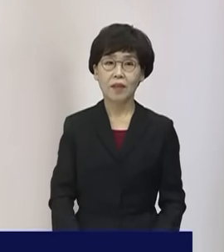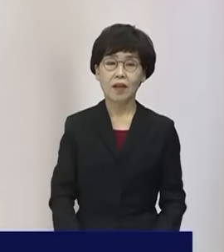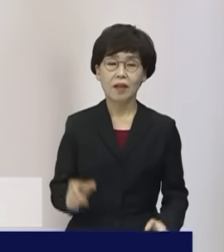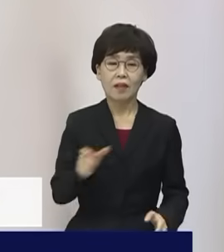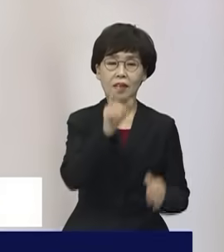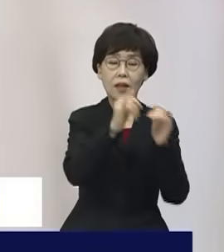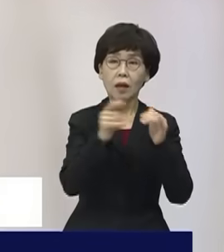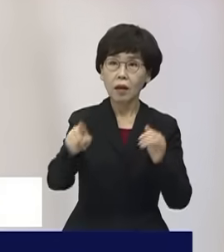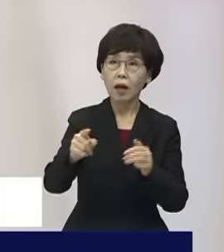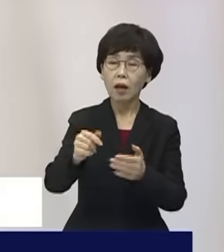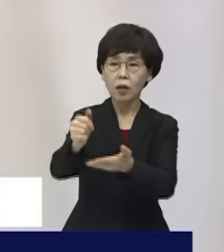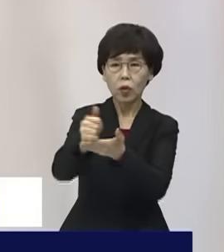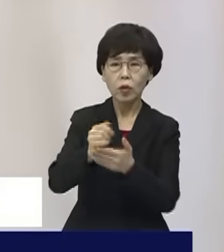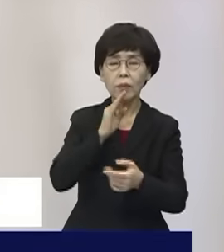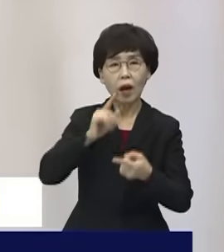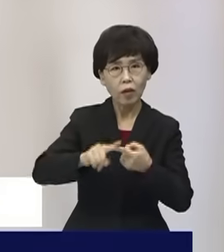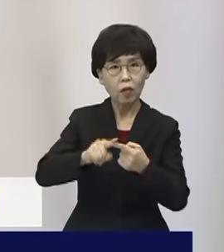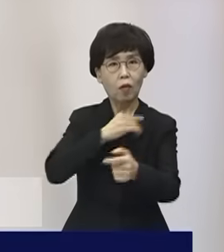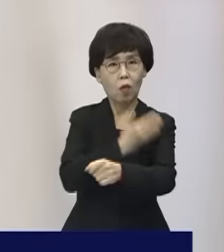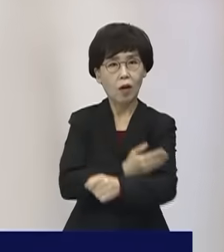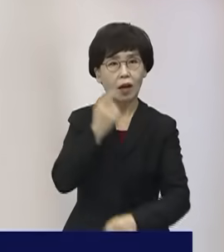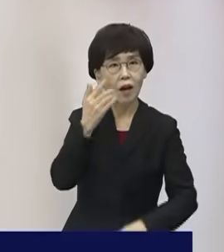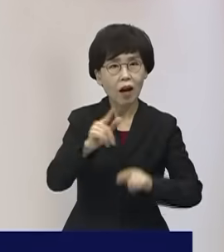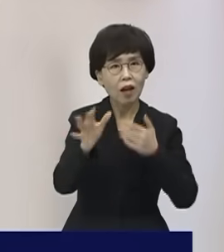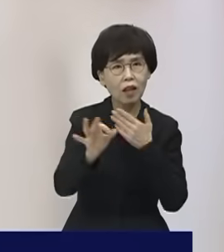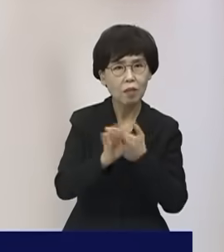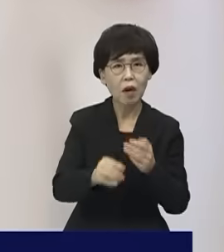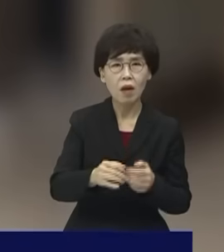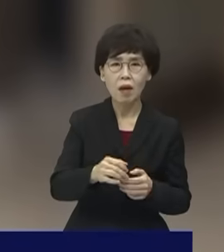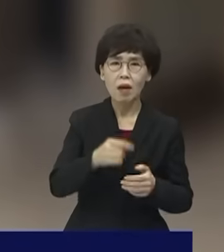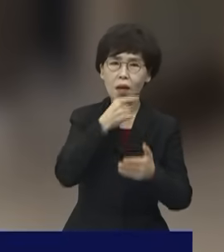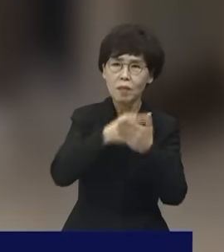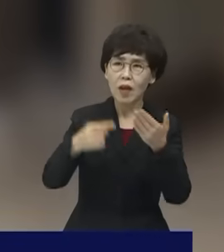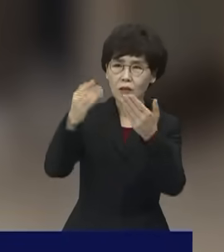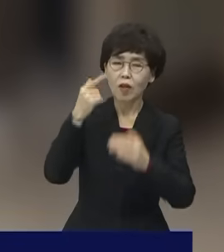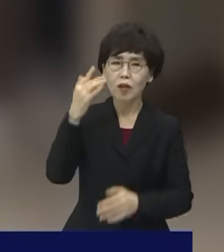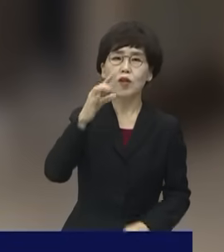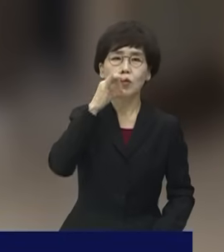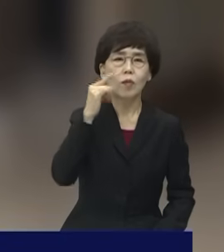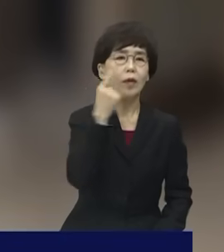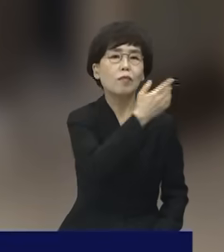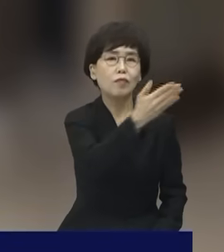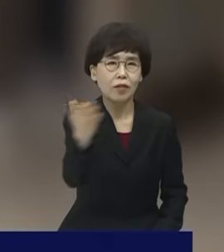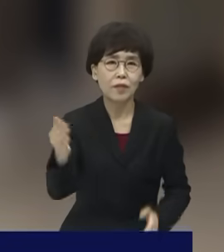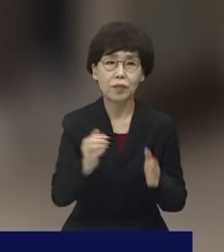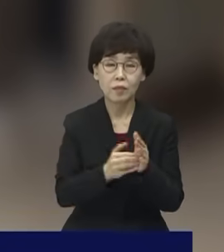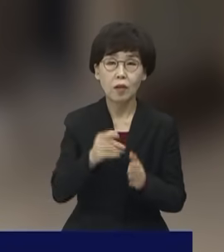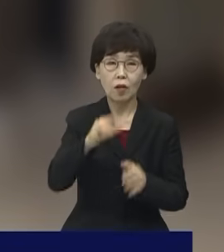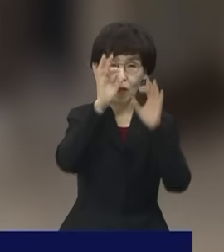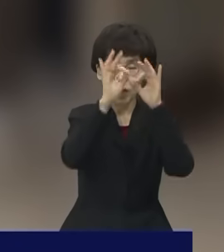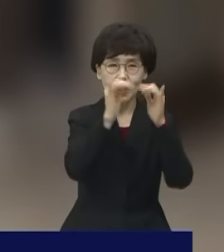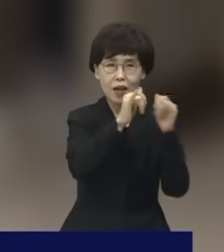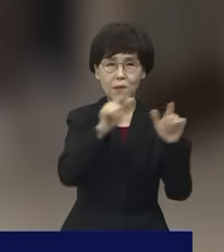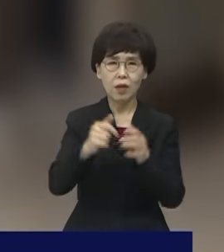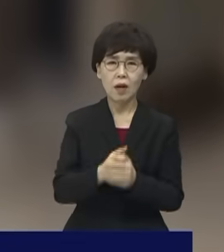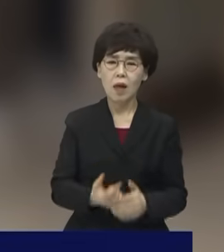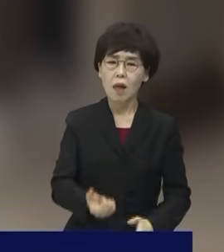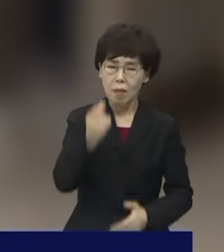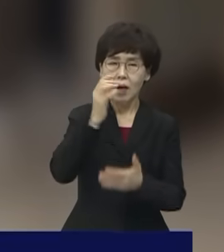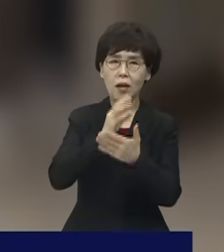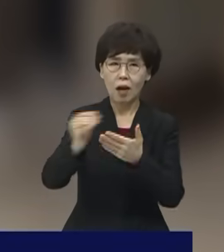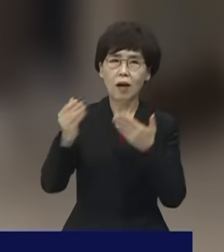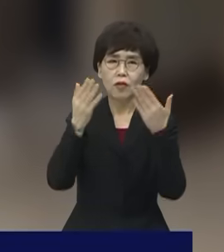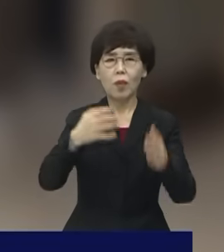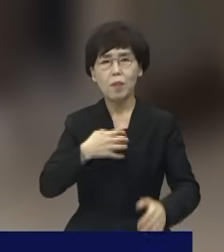이게 손님의 당연한 권리인 건지 아니면 민폐인 건지 궁금하다며 의견을 물었습니다. 사연을 접한 누리꾼들은 빨리